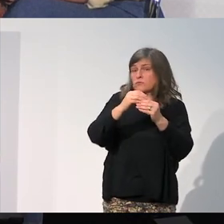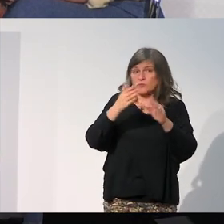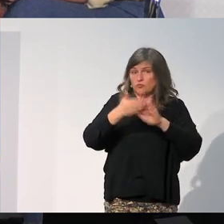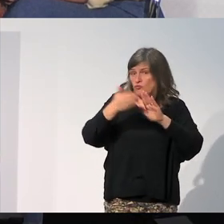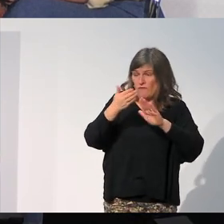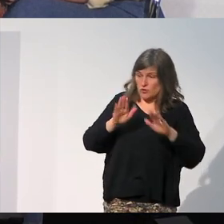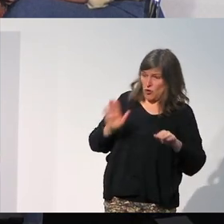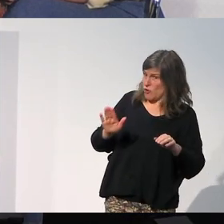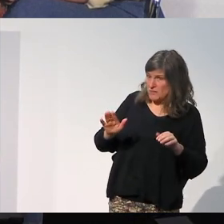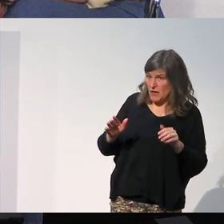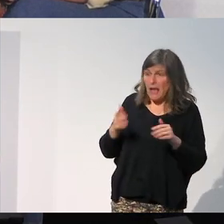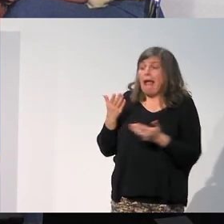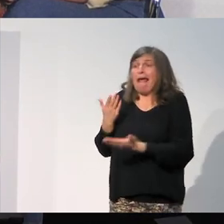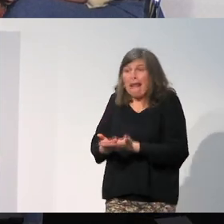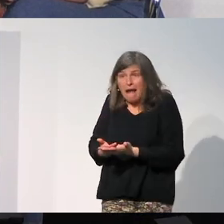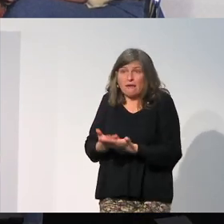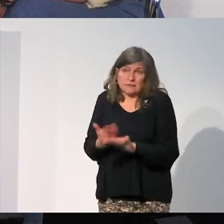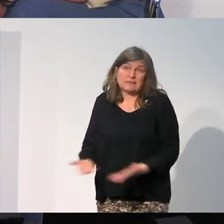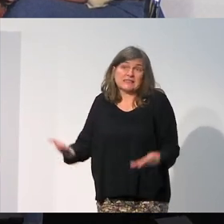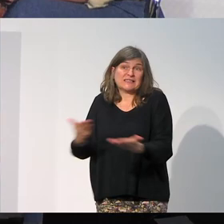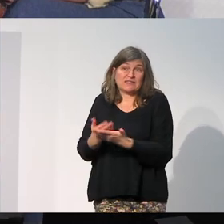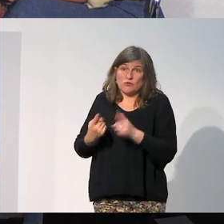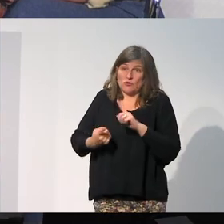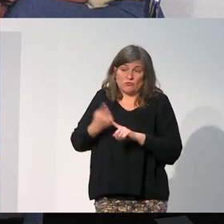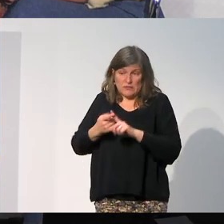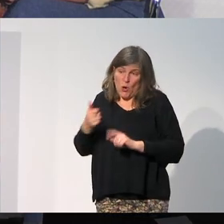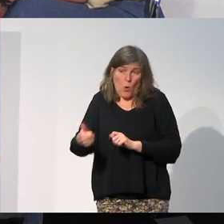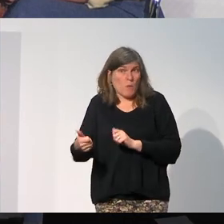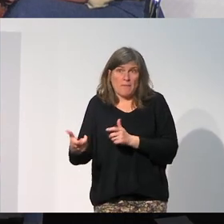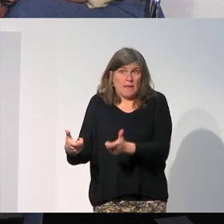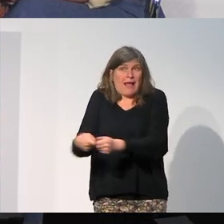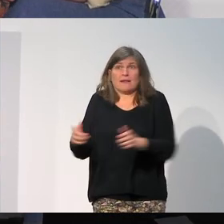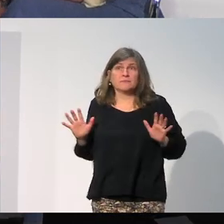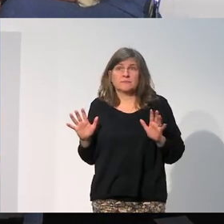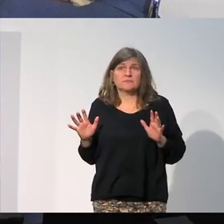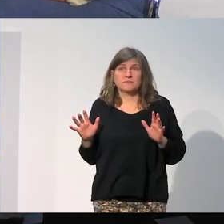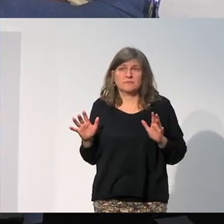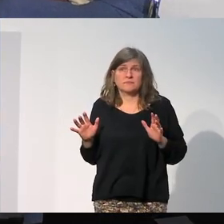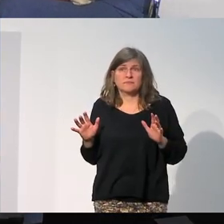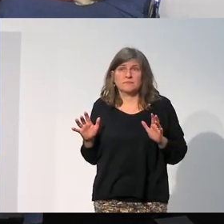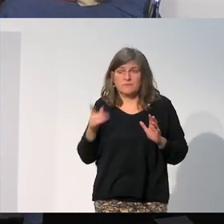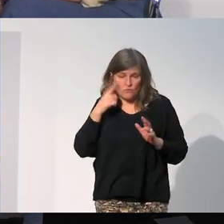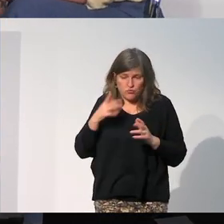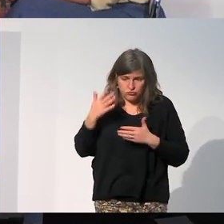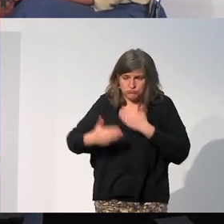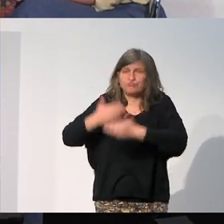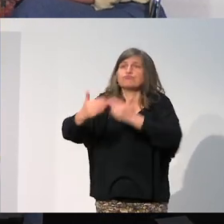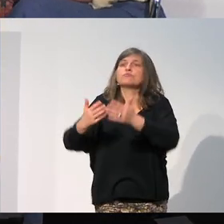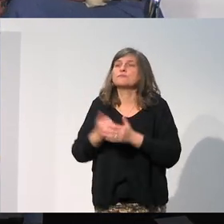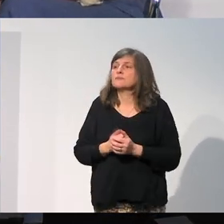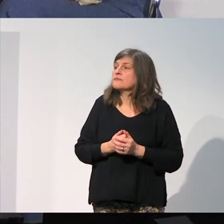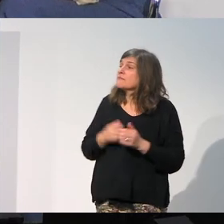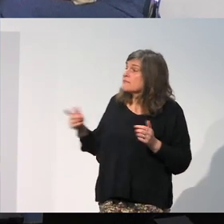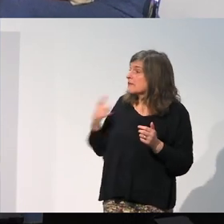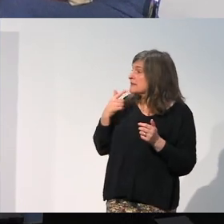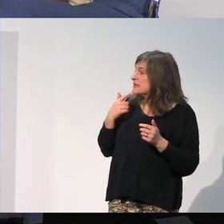à une situation particulière et pour survivre. Mais ça, c'est une des grandes questions, voilà. D'ailleurs, la question du sauvage. Est-il